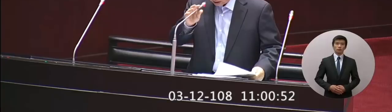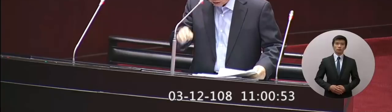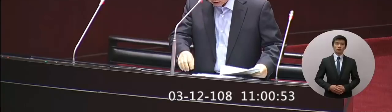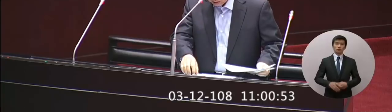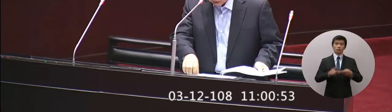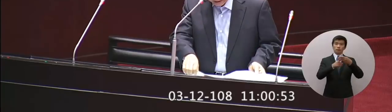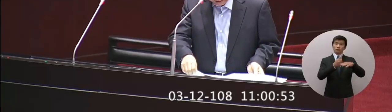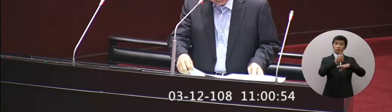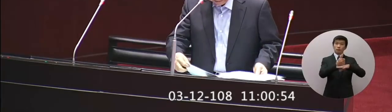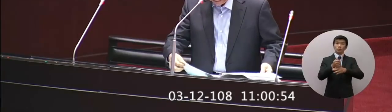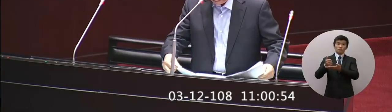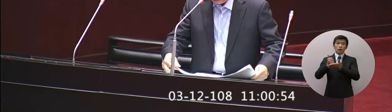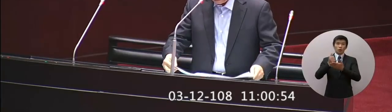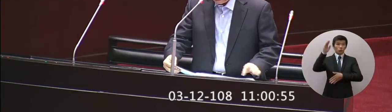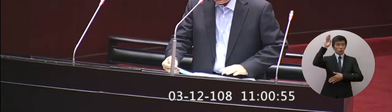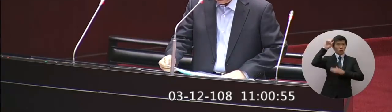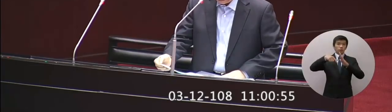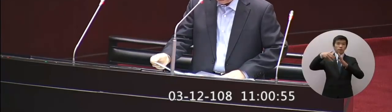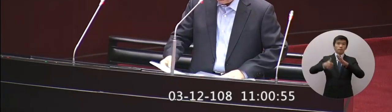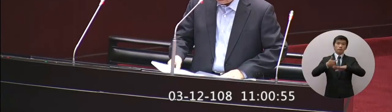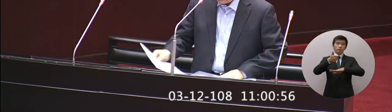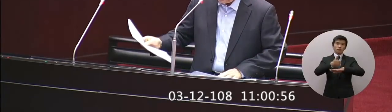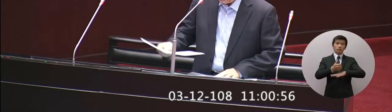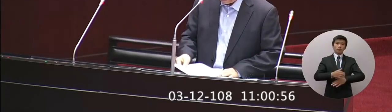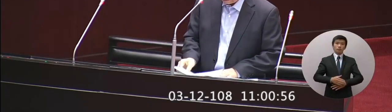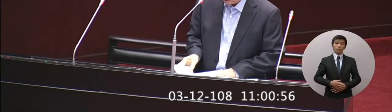主席，有请苏院长。 请苏院长。